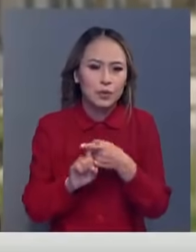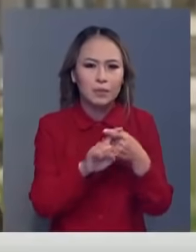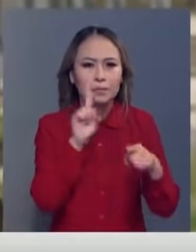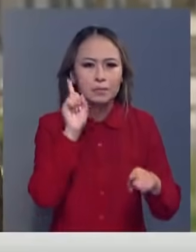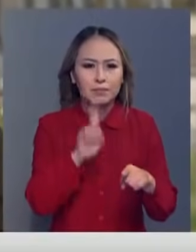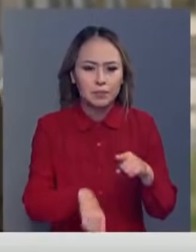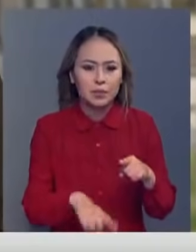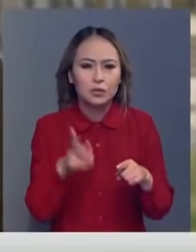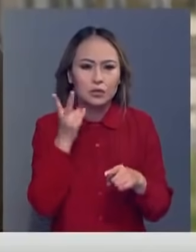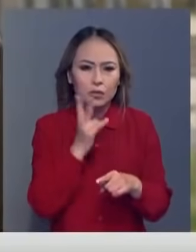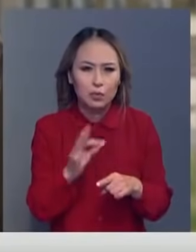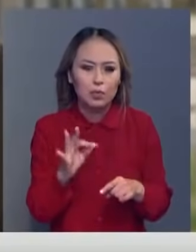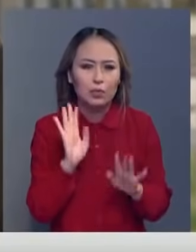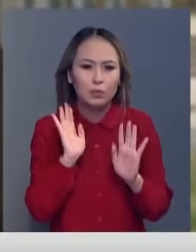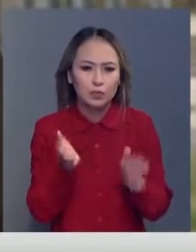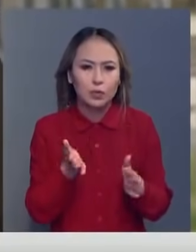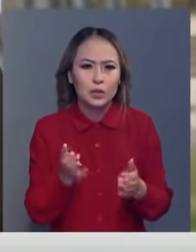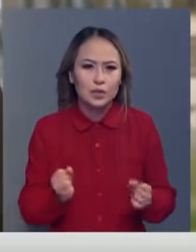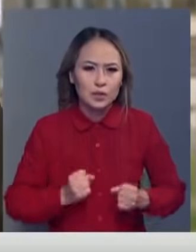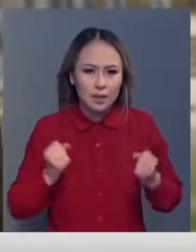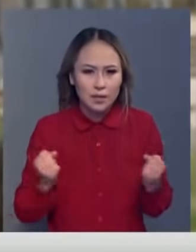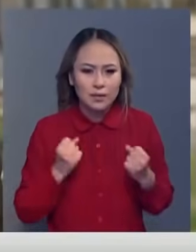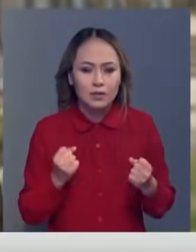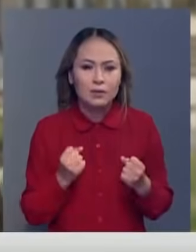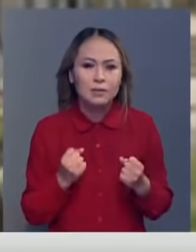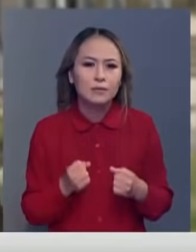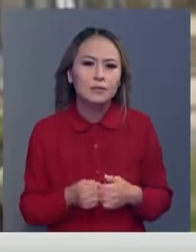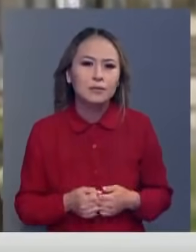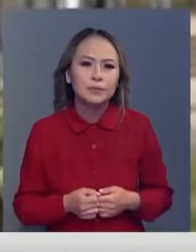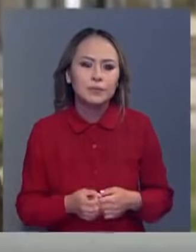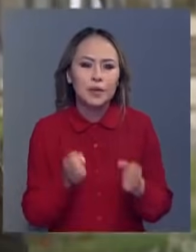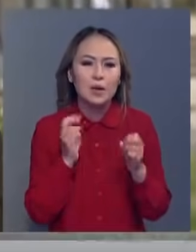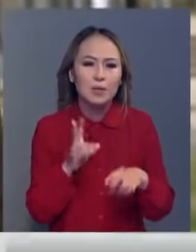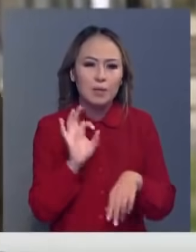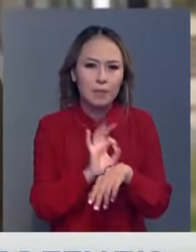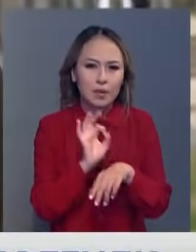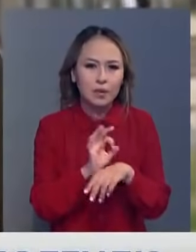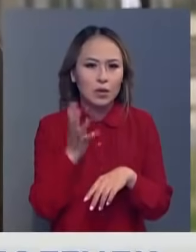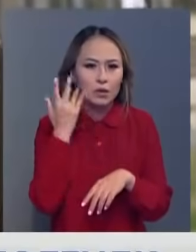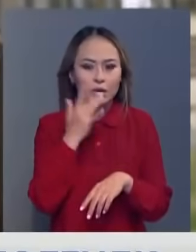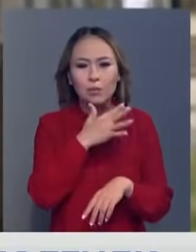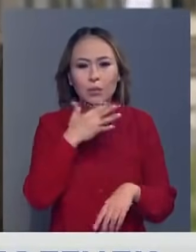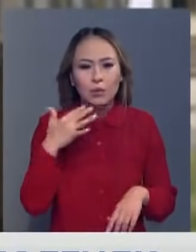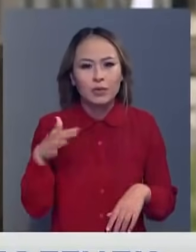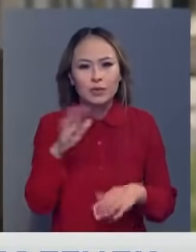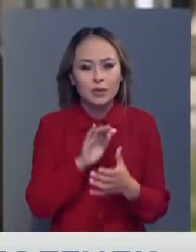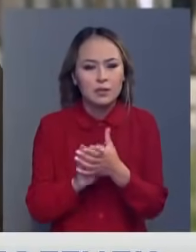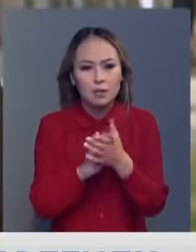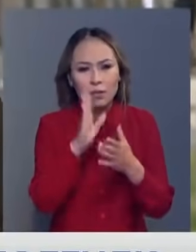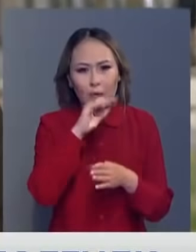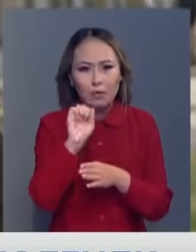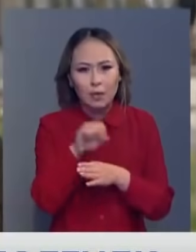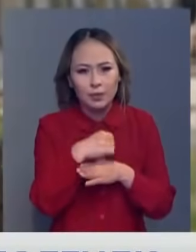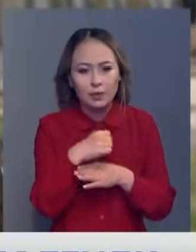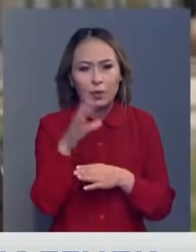шығарып алдық. Бірақ бұл тықыр таянды дегенді білдірмесе керек. Қауіпті кесел алқымнан алғанда да жұмыла жүріп жеңе білдік емес